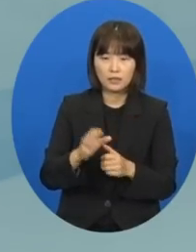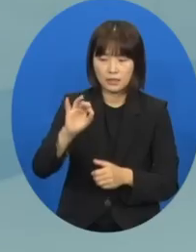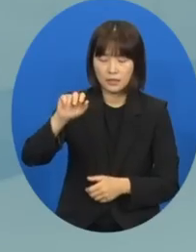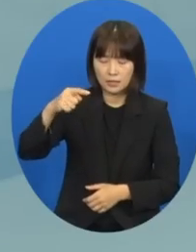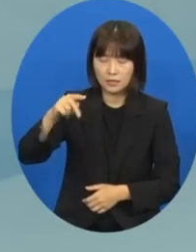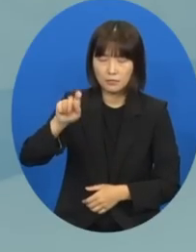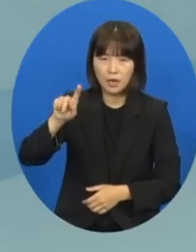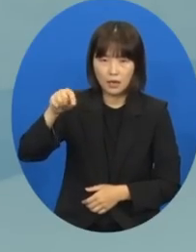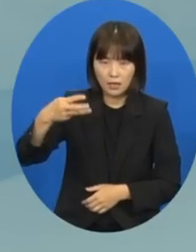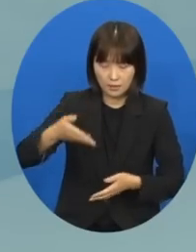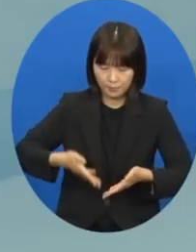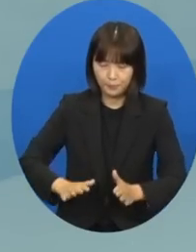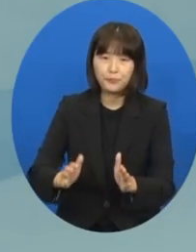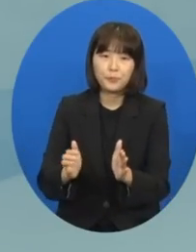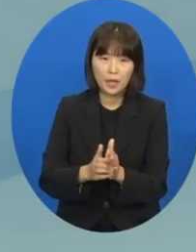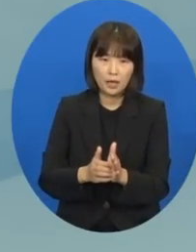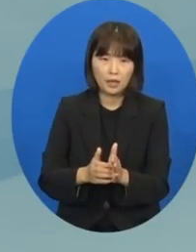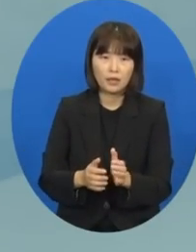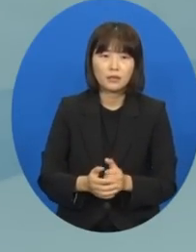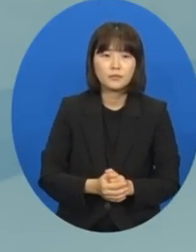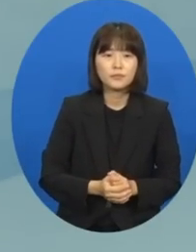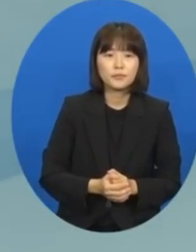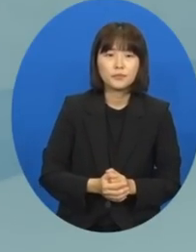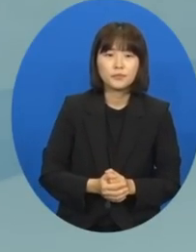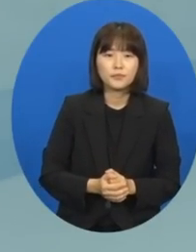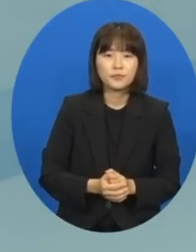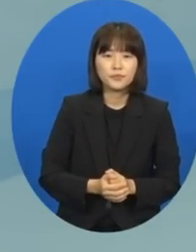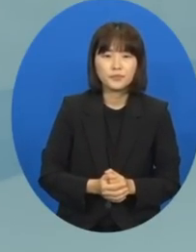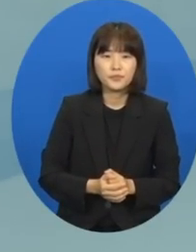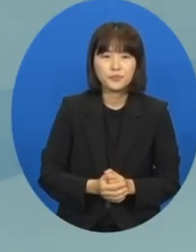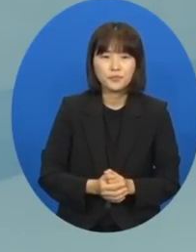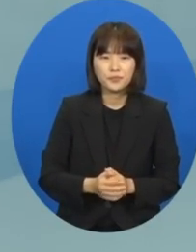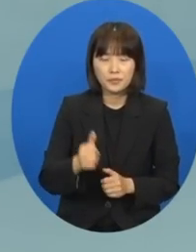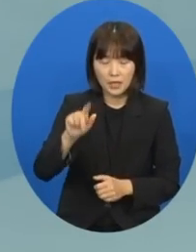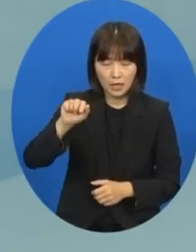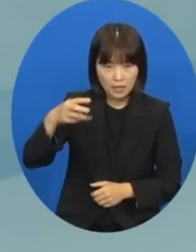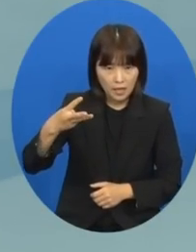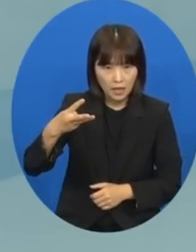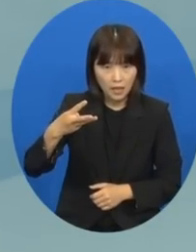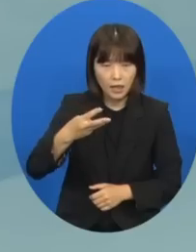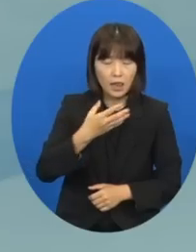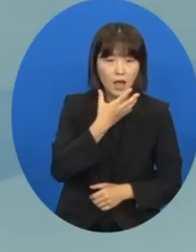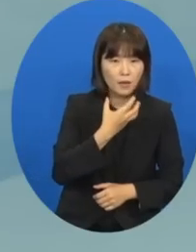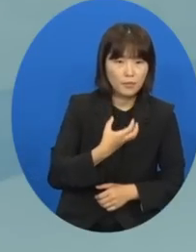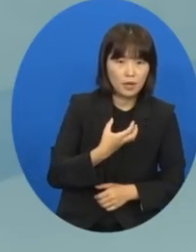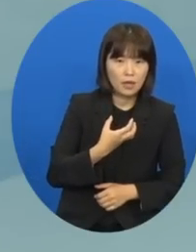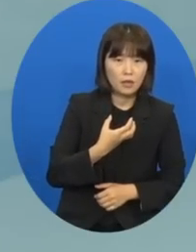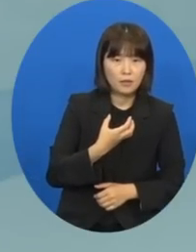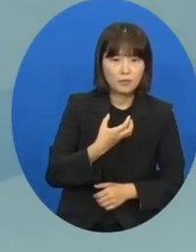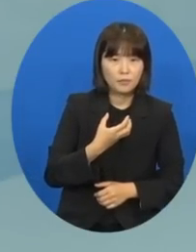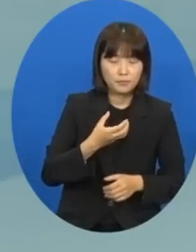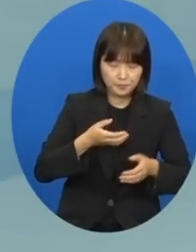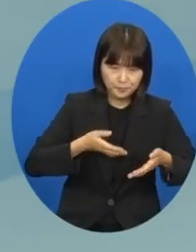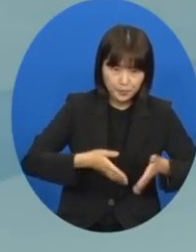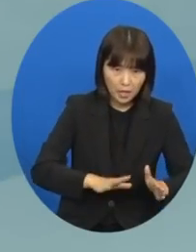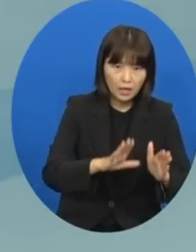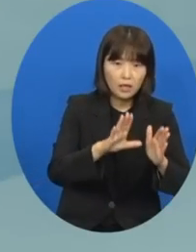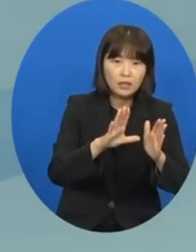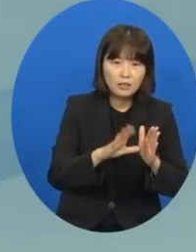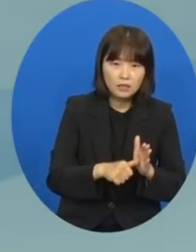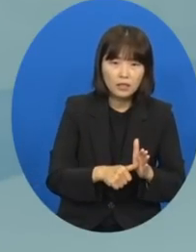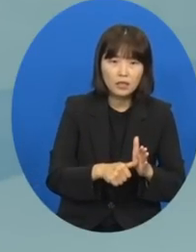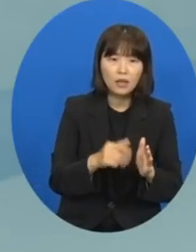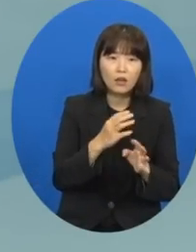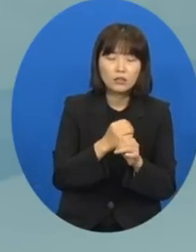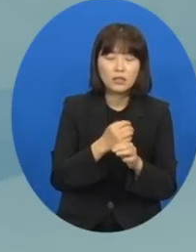16장 16절이에요. 하갈이 아브라함에게 이스마엘을 낳았을 때가 언제요? 86세예요. 근데 자, 그 다음 절이